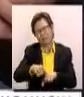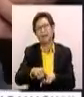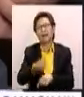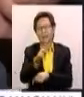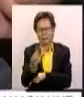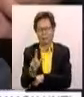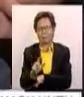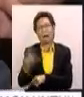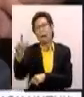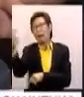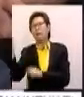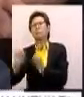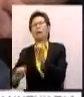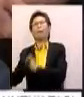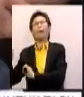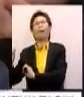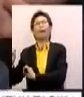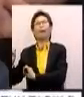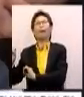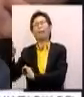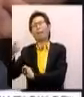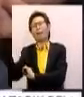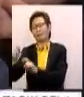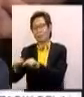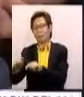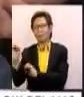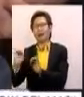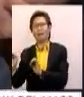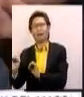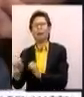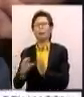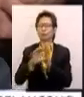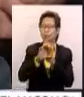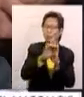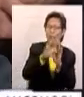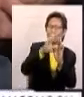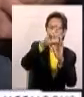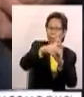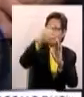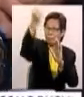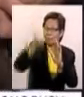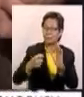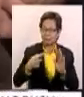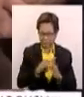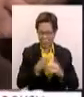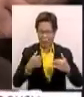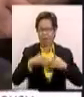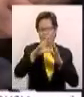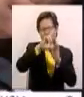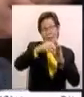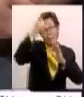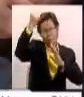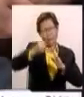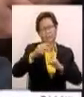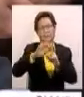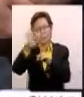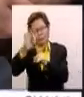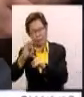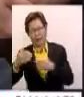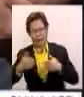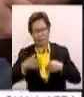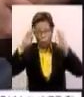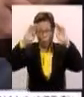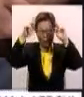lain belum ada infrastruktur tersebut. Umpamanya kalau rapid bus, kita ada rapid bus di Penang. Ada rapid bus